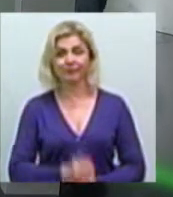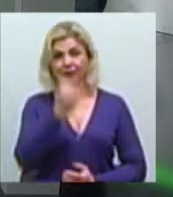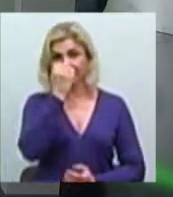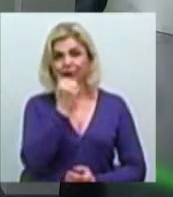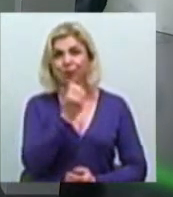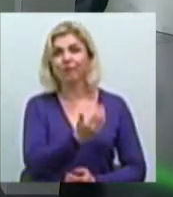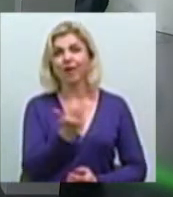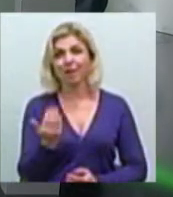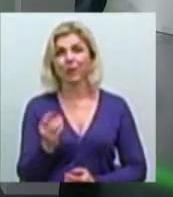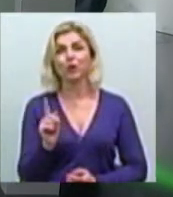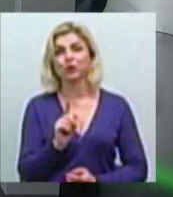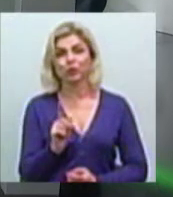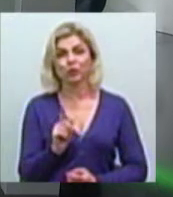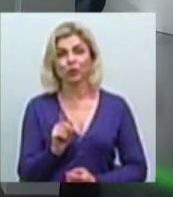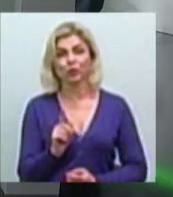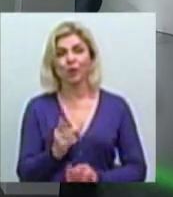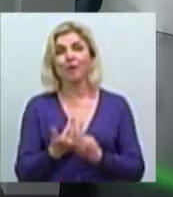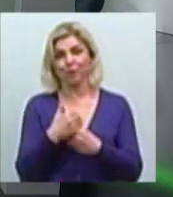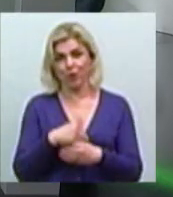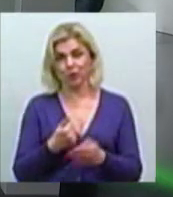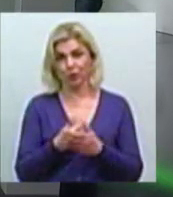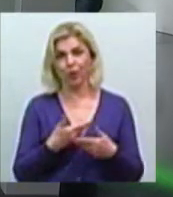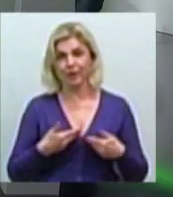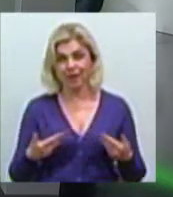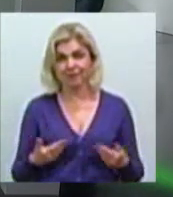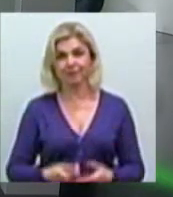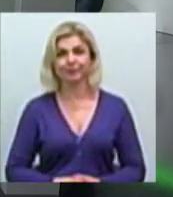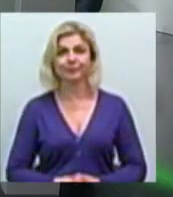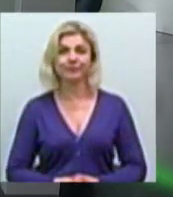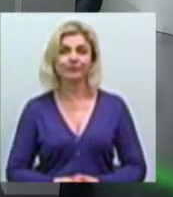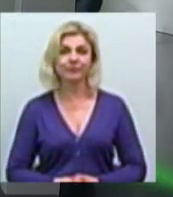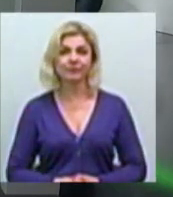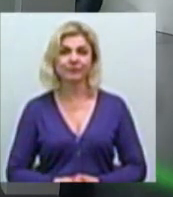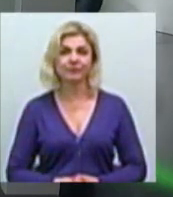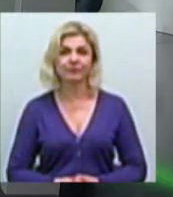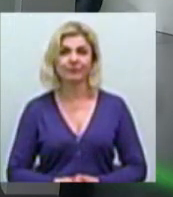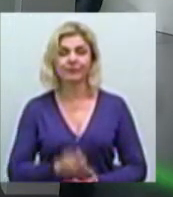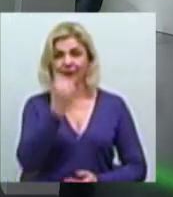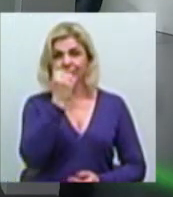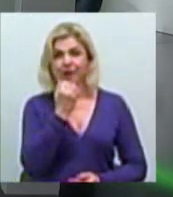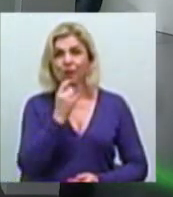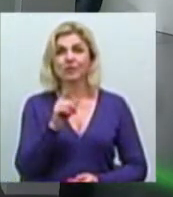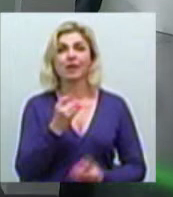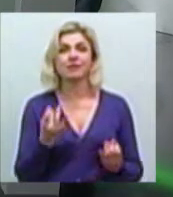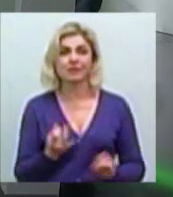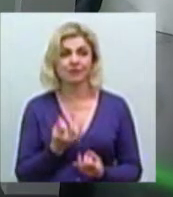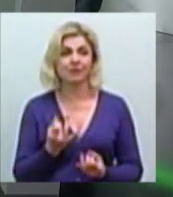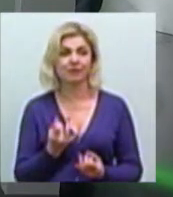що зайшли сьогодні до нас, завітали. Дякую за цікаву